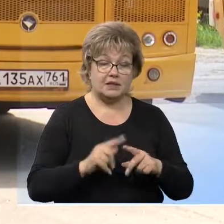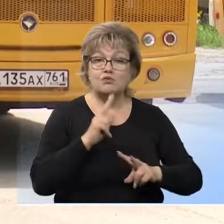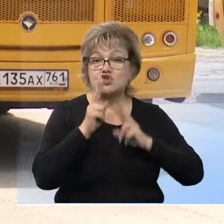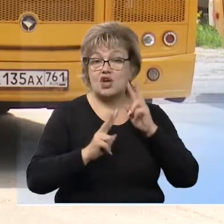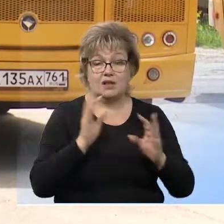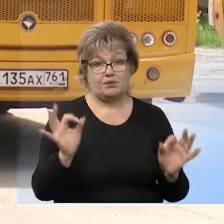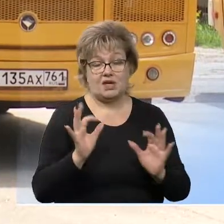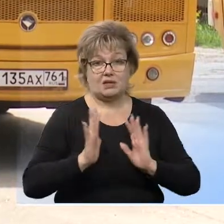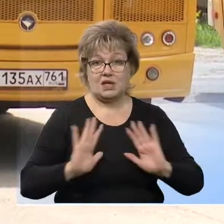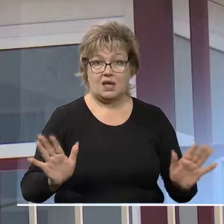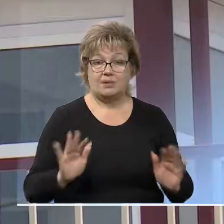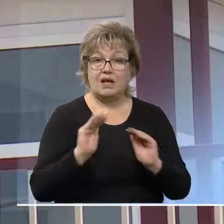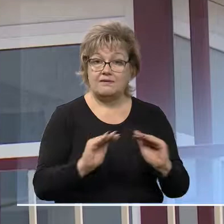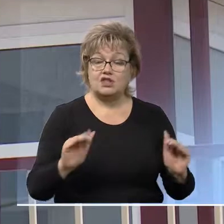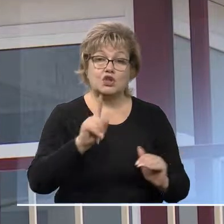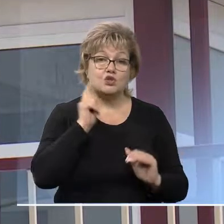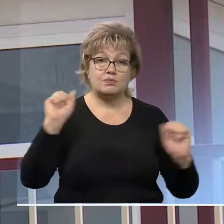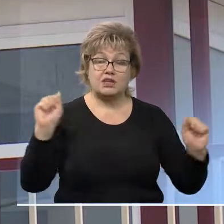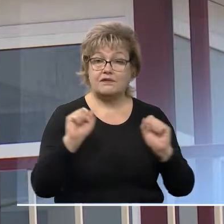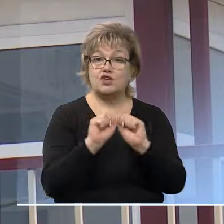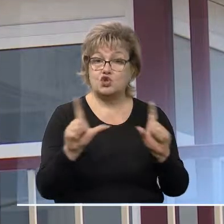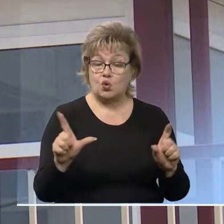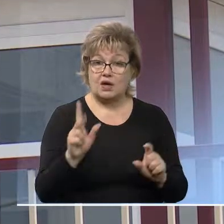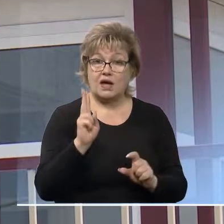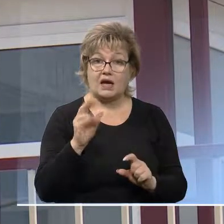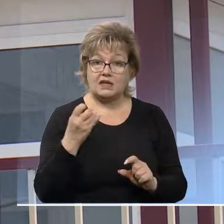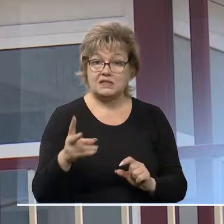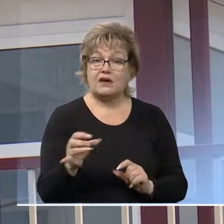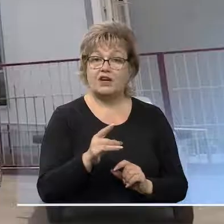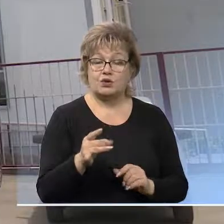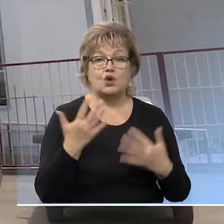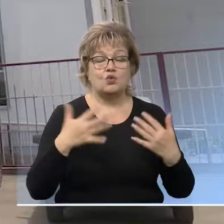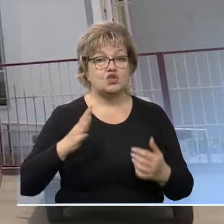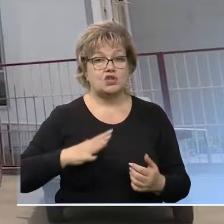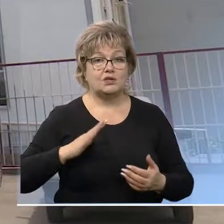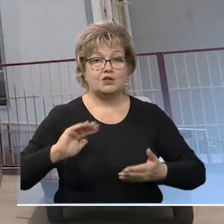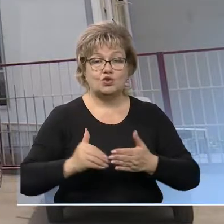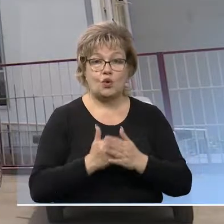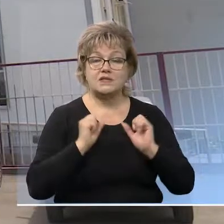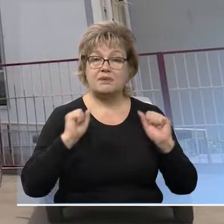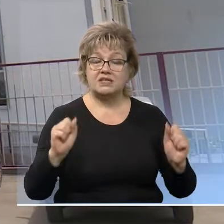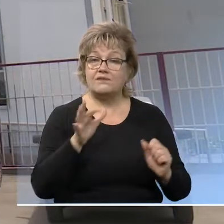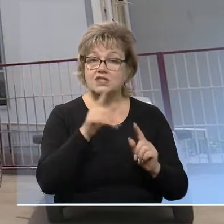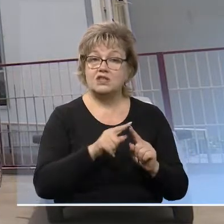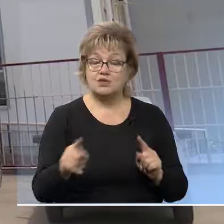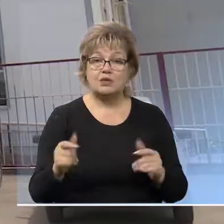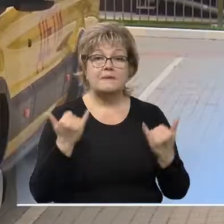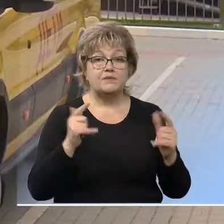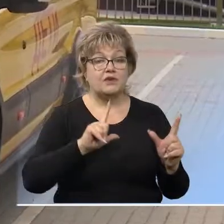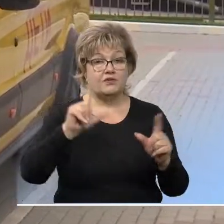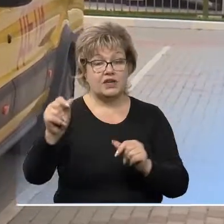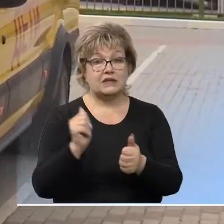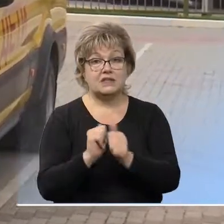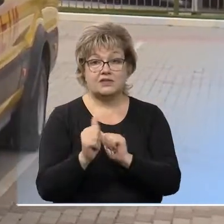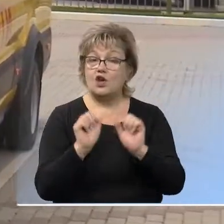Поэтому жалоб никогда не было. В детско-юношеской спортивной школе Кагальницкого района уже ожидают новый спортивный сезон.